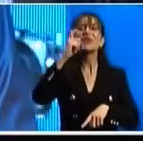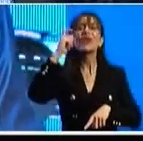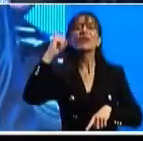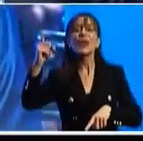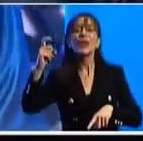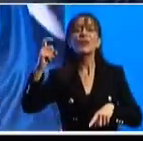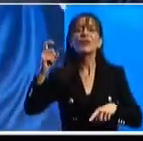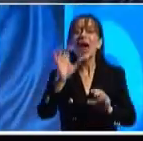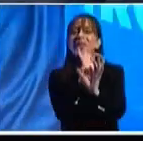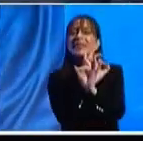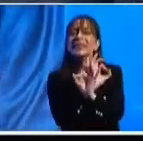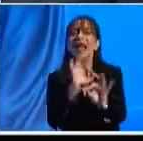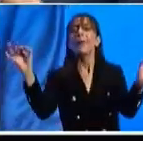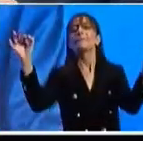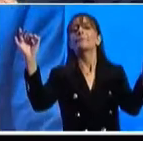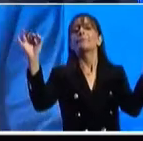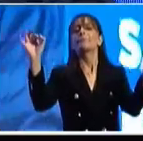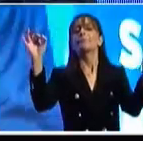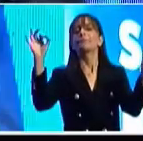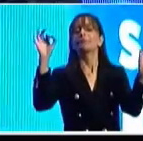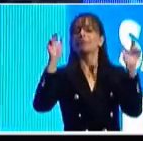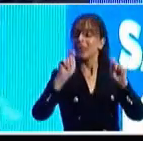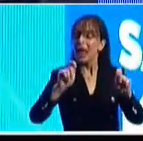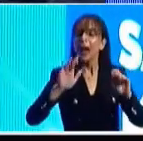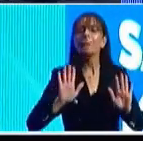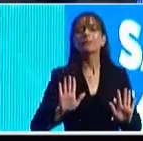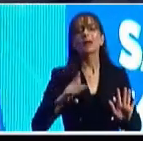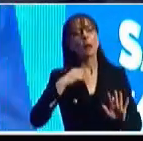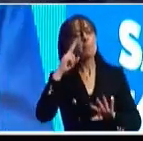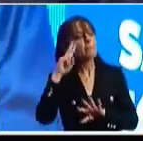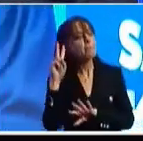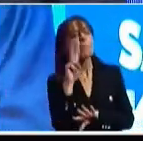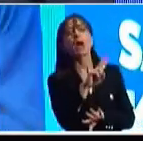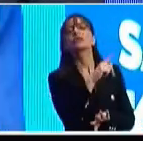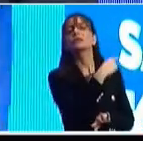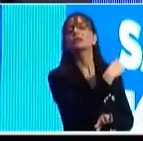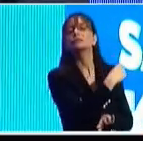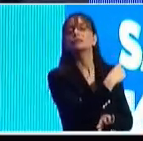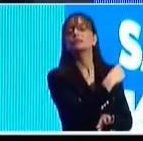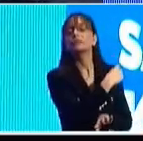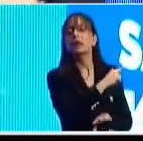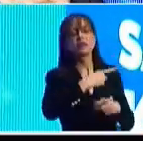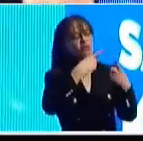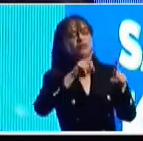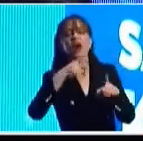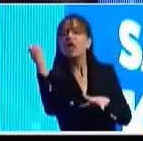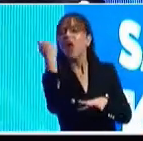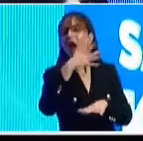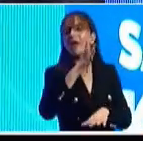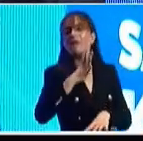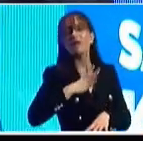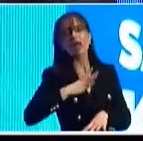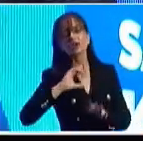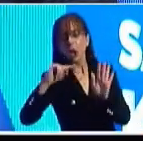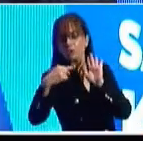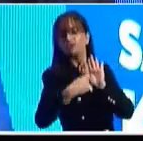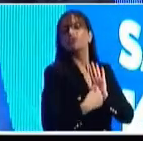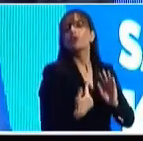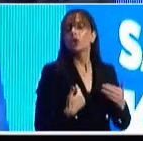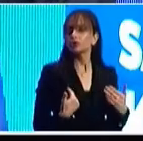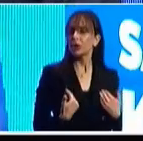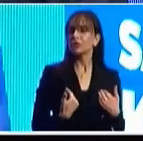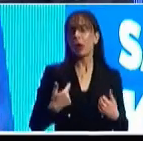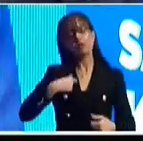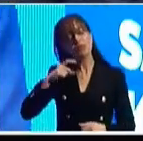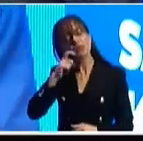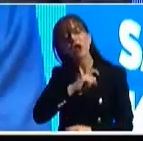tamamladığımız, bakın bu da verilerle, hani eğer bundan farklı bir veri varsa göstersinler, biz de diyelim ki biz yanlış